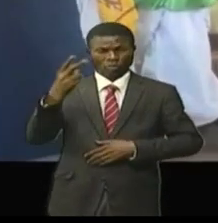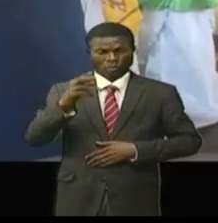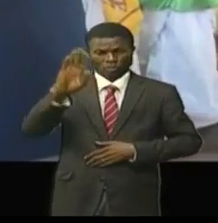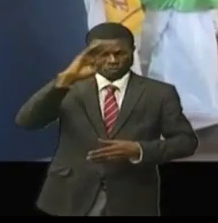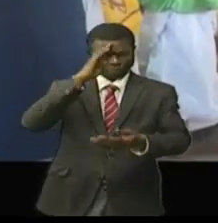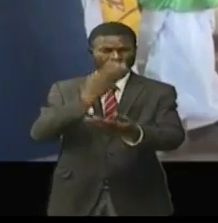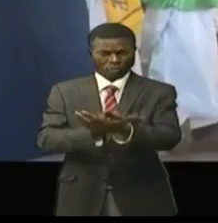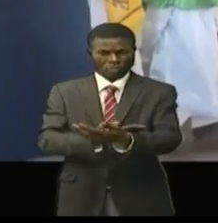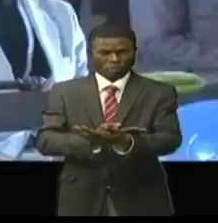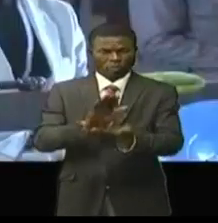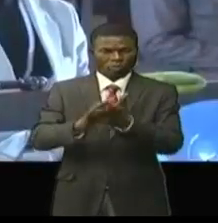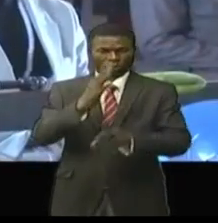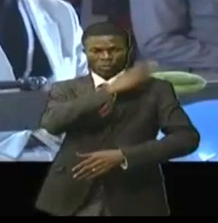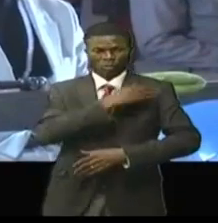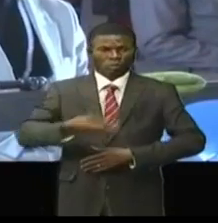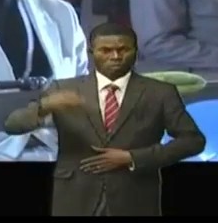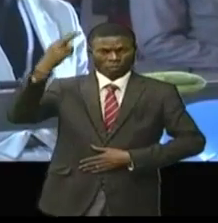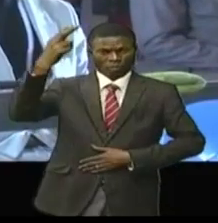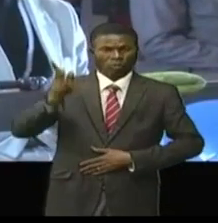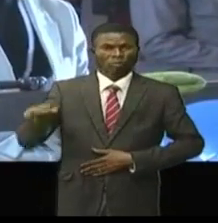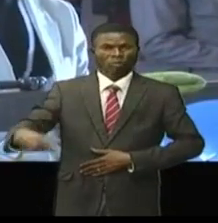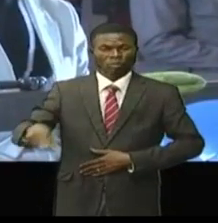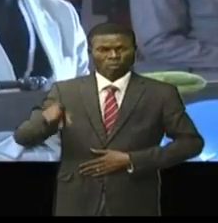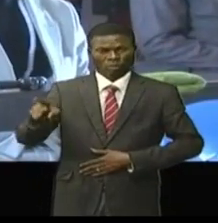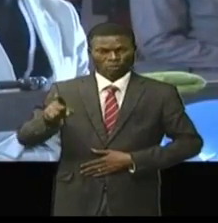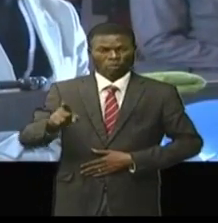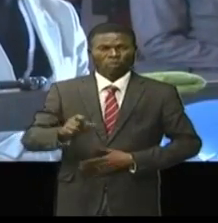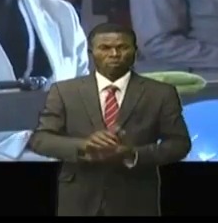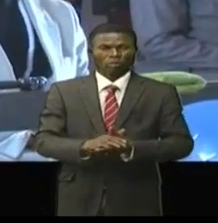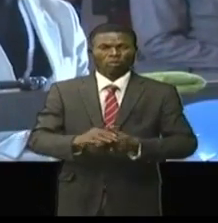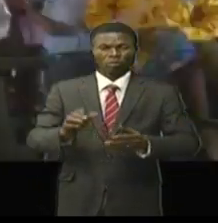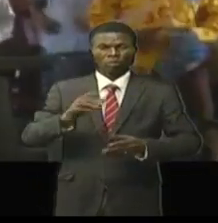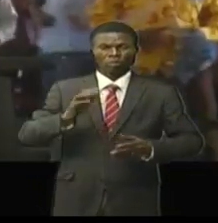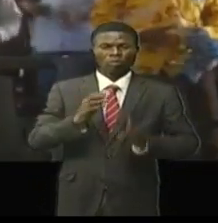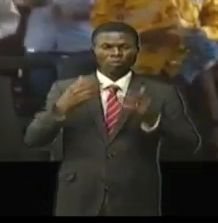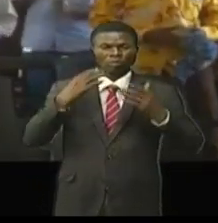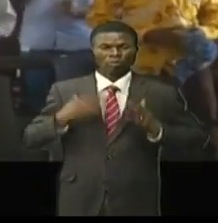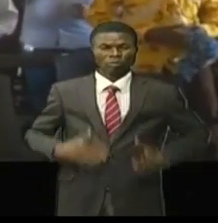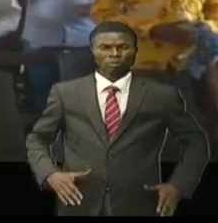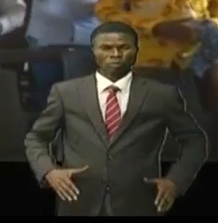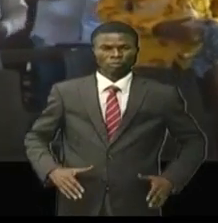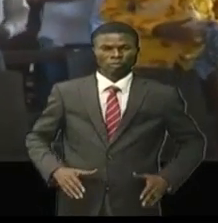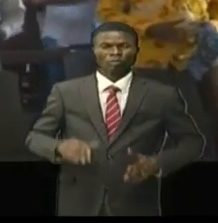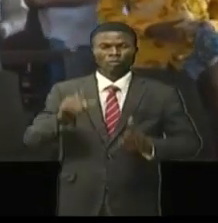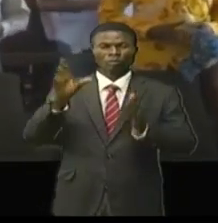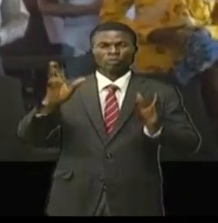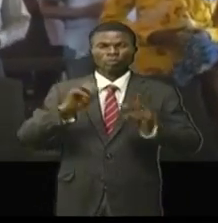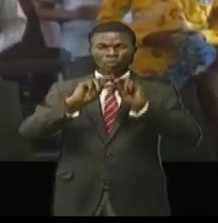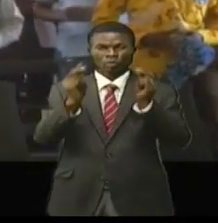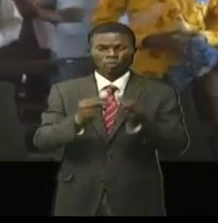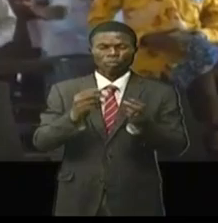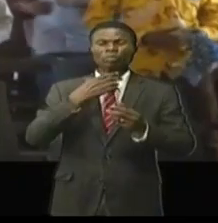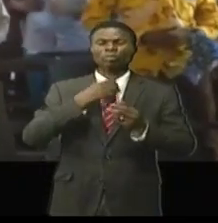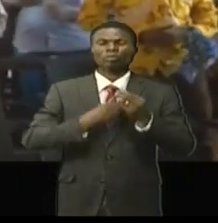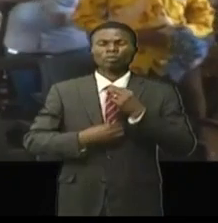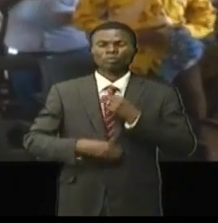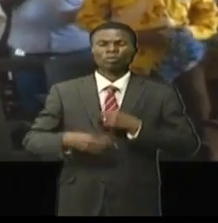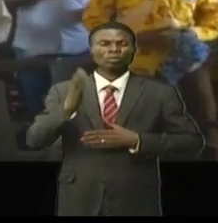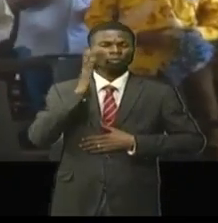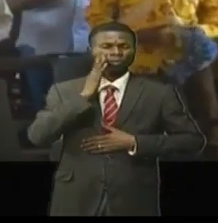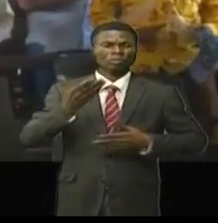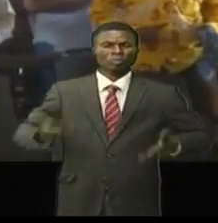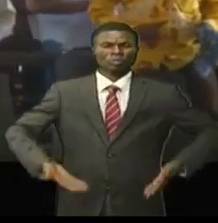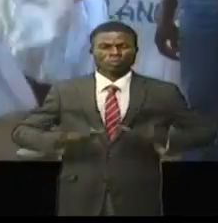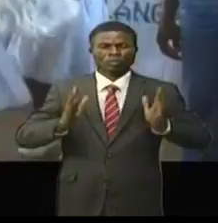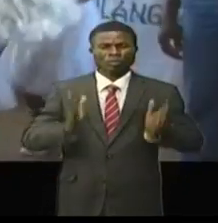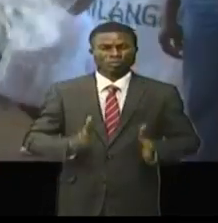fils élevé au plus haut sommet de la province. Ces jeunes acolytes, Kiro, légionnaire de Marie et même choriste, s'est dit heureux de